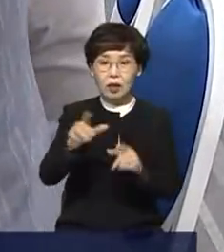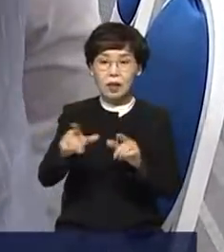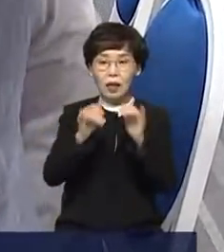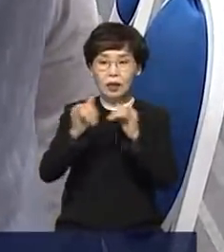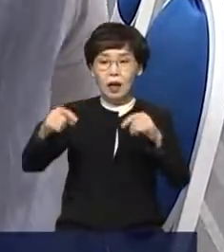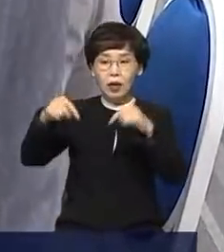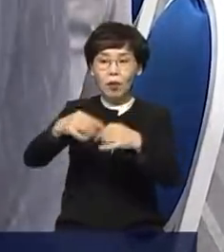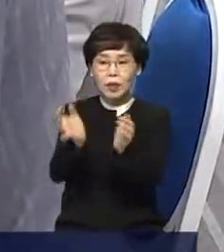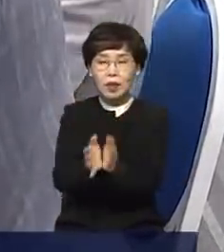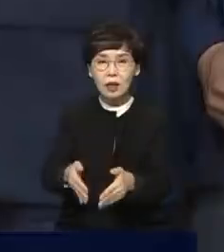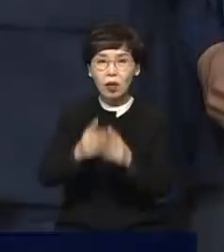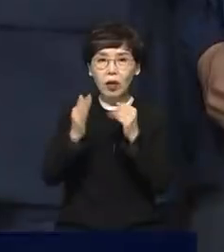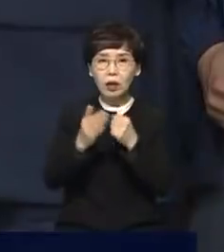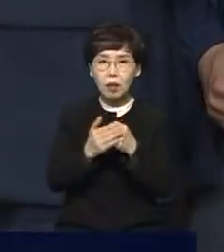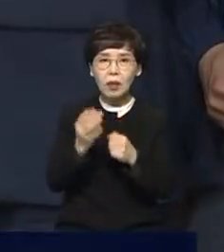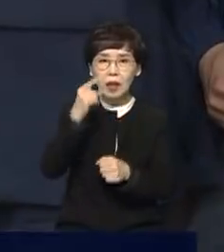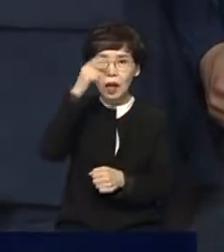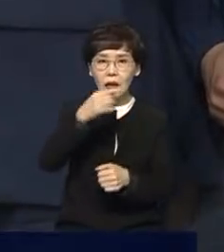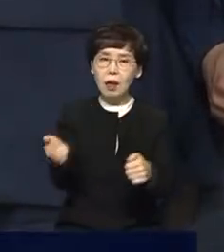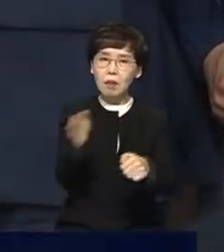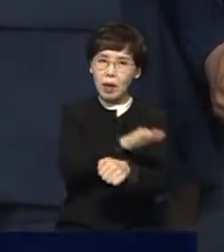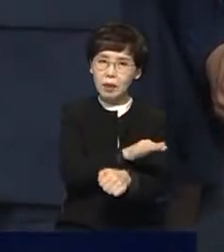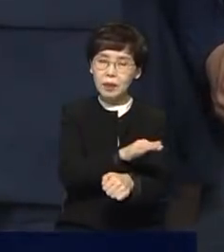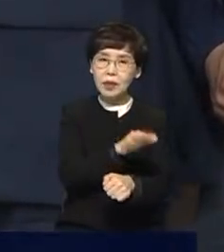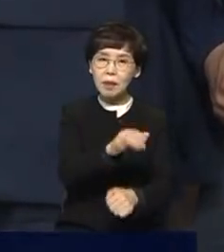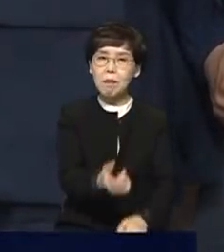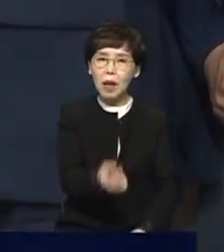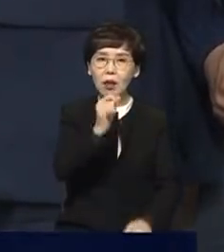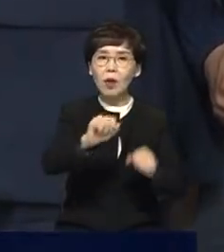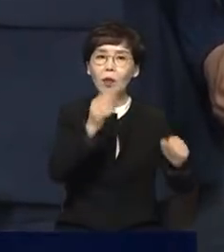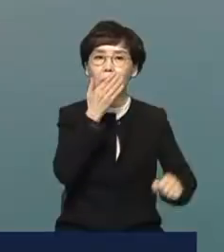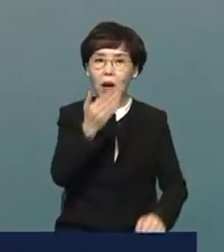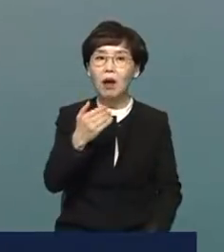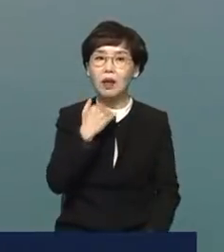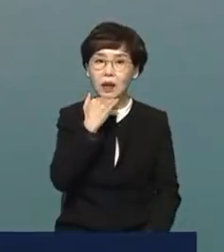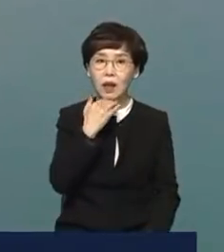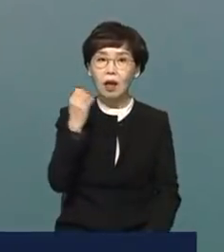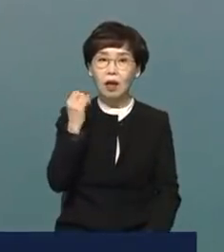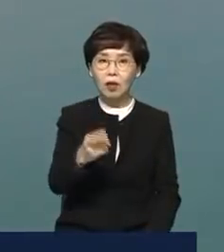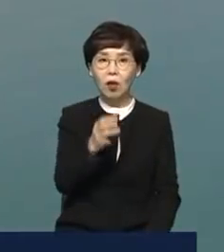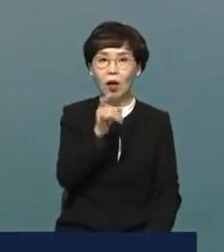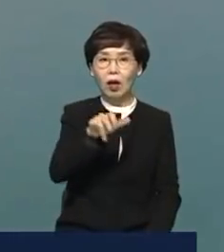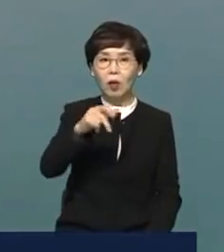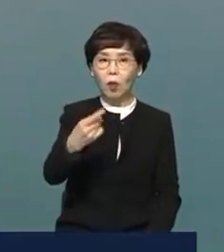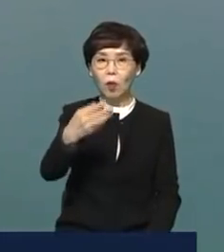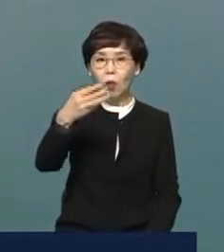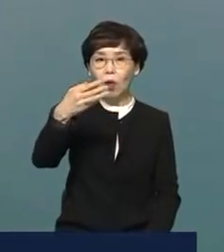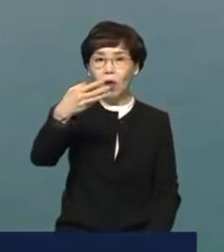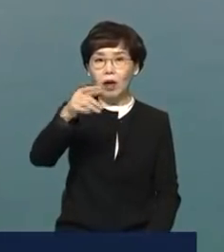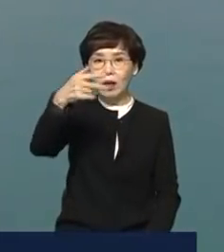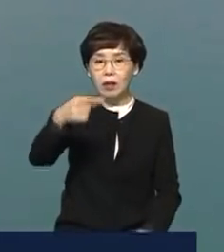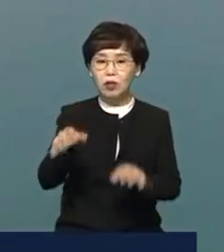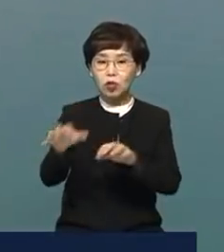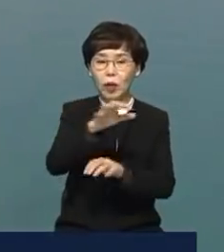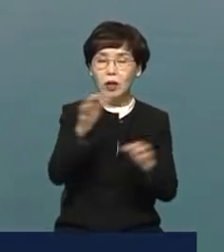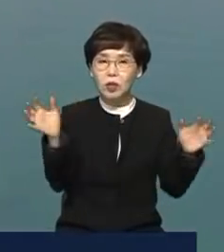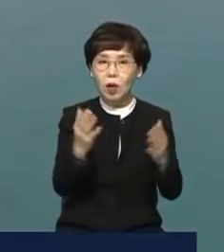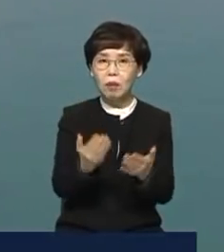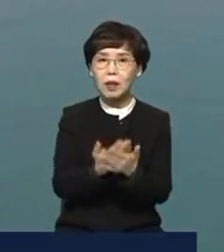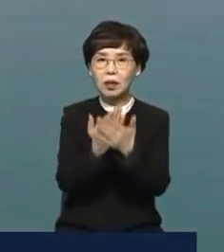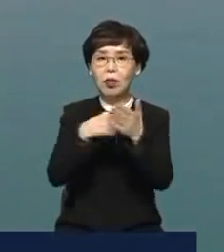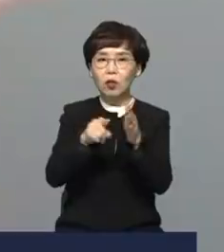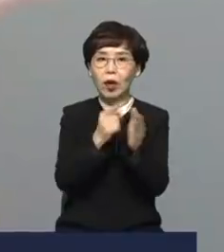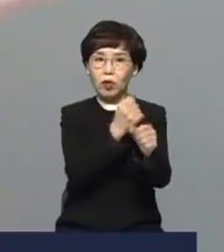출범으로 매립지 조성에 속도가 붙을 것으로 기대하고 있습니다. 또 에코랜드 주변 지역 종합 발전을 위한